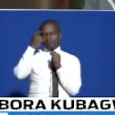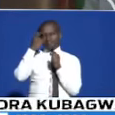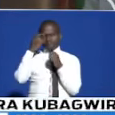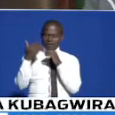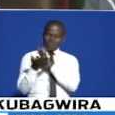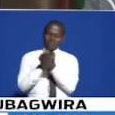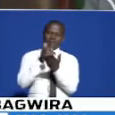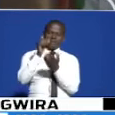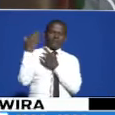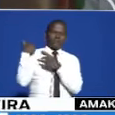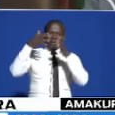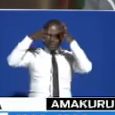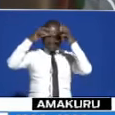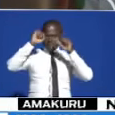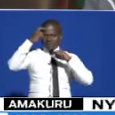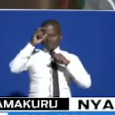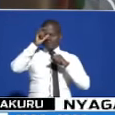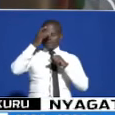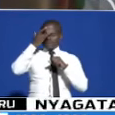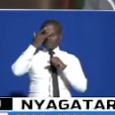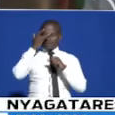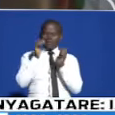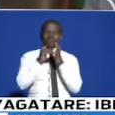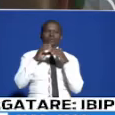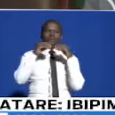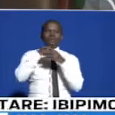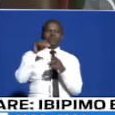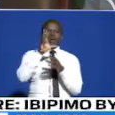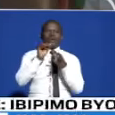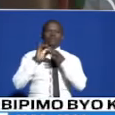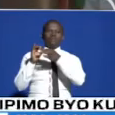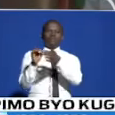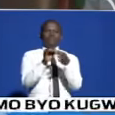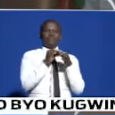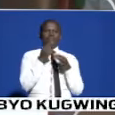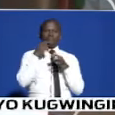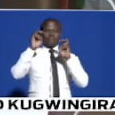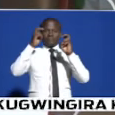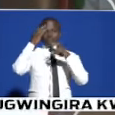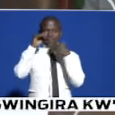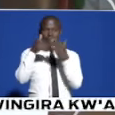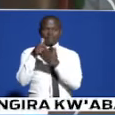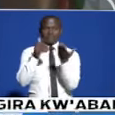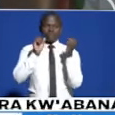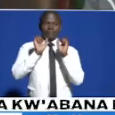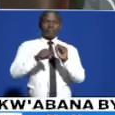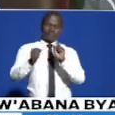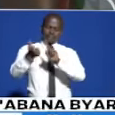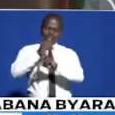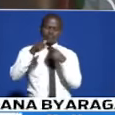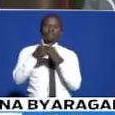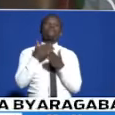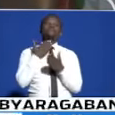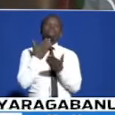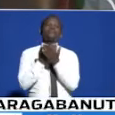izi nshingano, Perezida wa Repubulika Paul Kagame akaba n'umuyobozi wa Afrika yunze ubumwe yavuze ko kugira ngo umugabane ugere ku byo wifuza